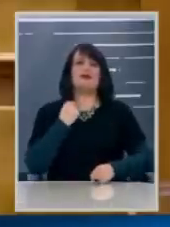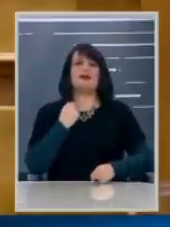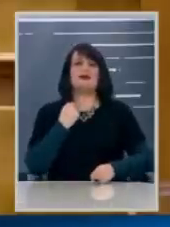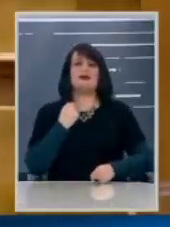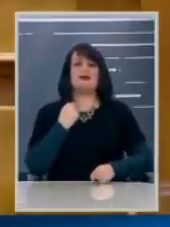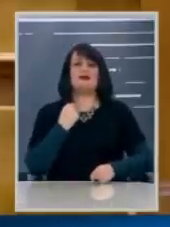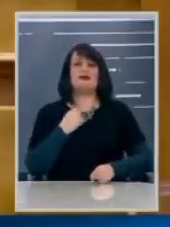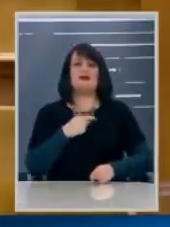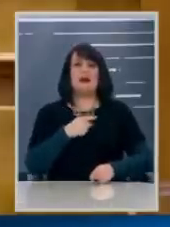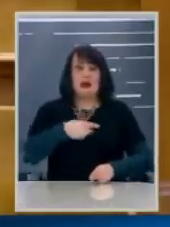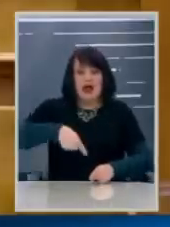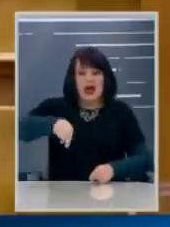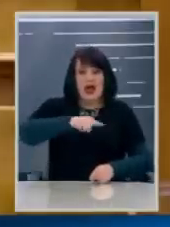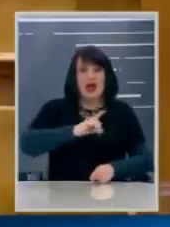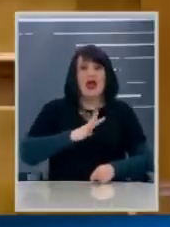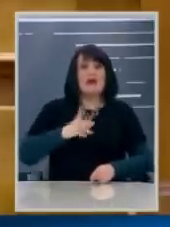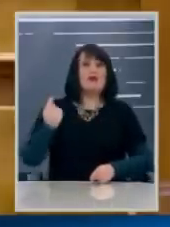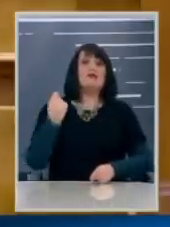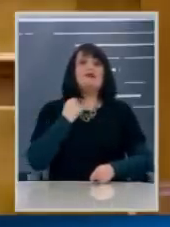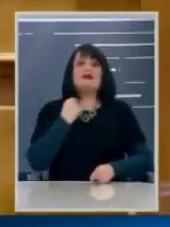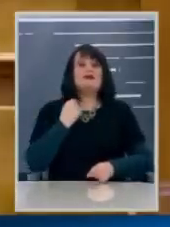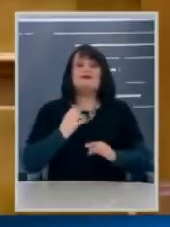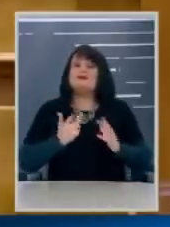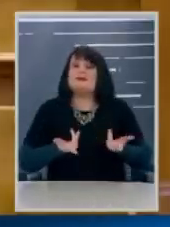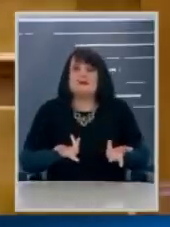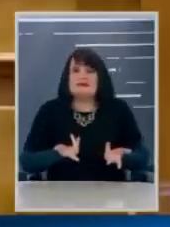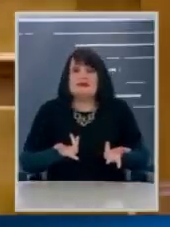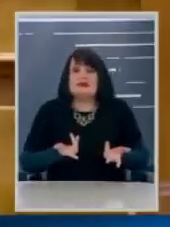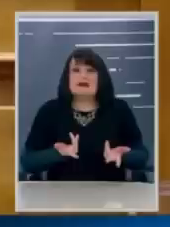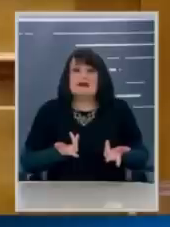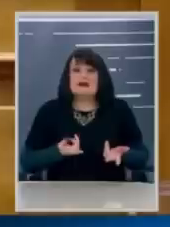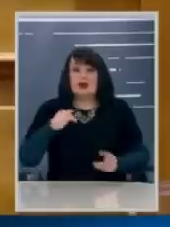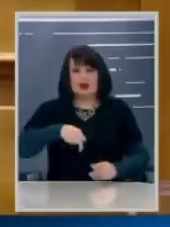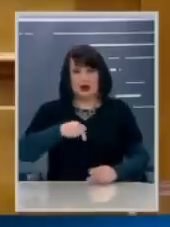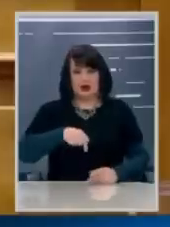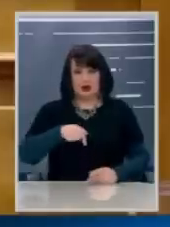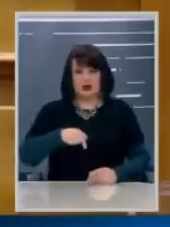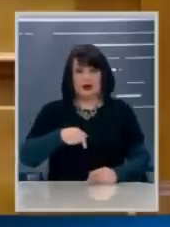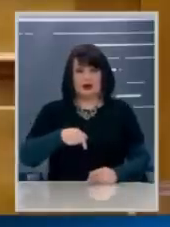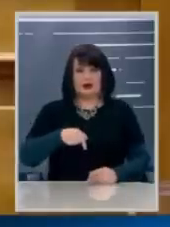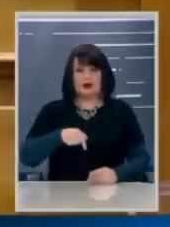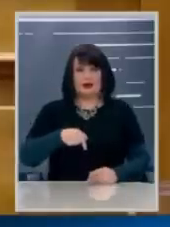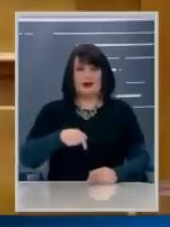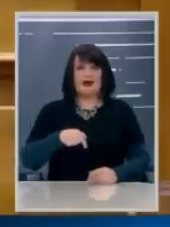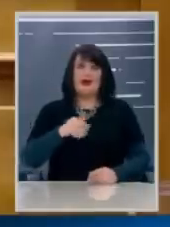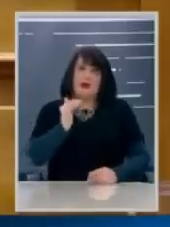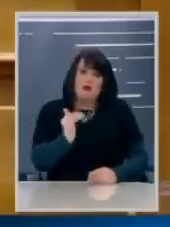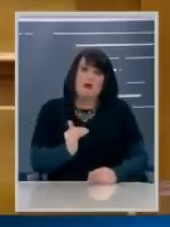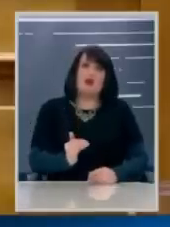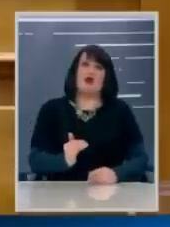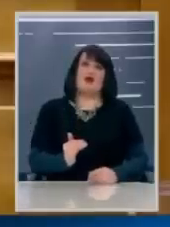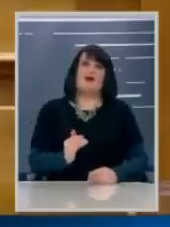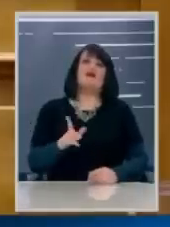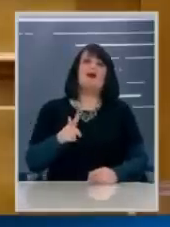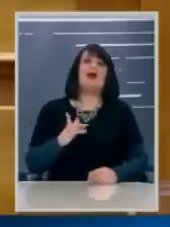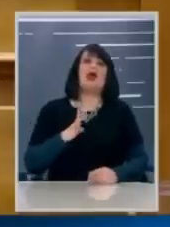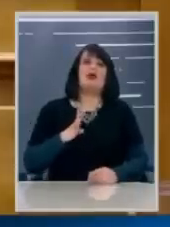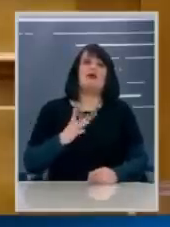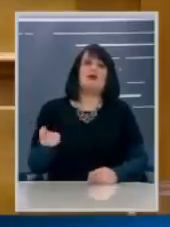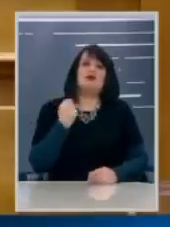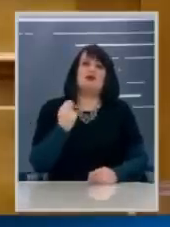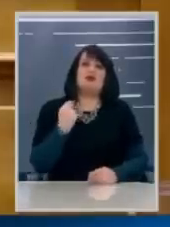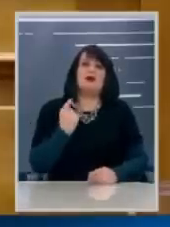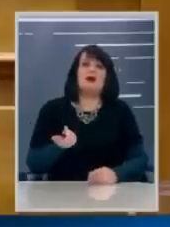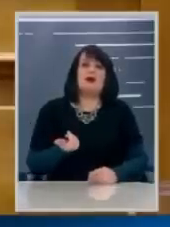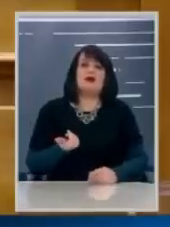Και αυτοί που χάνουν, και ιδιαίτερα τώρα χάνουν ή των κατωτέρων ορίων. Άμα του